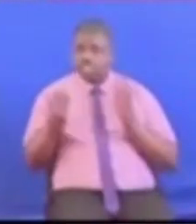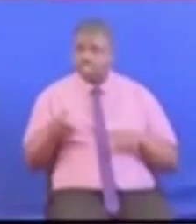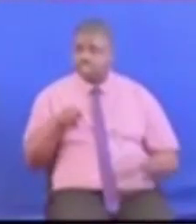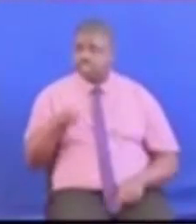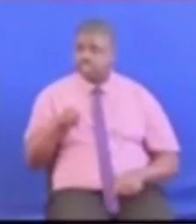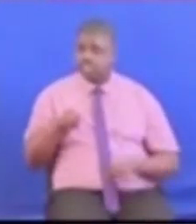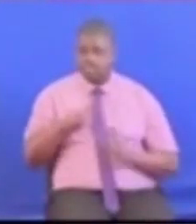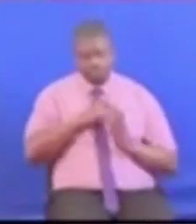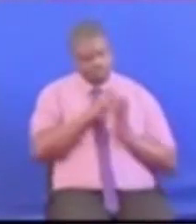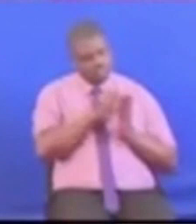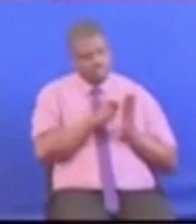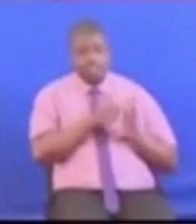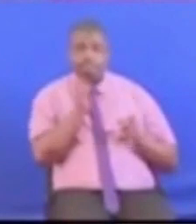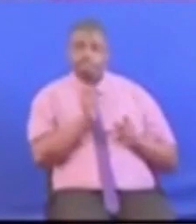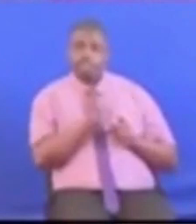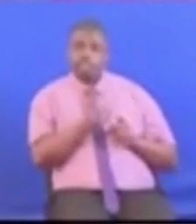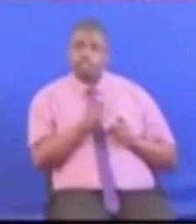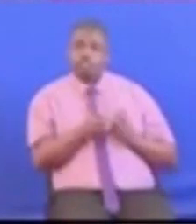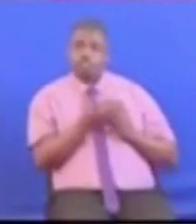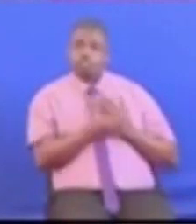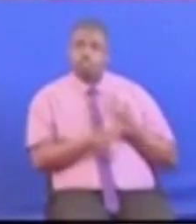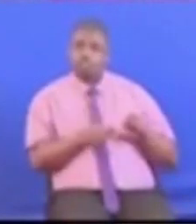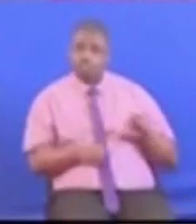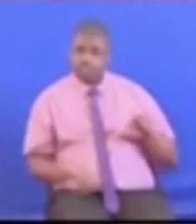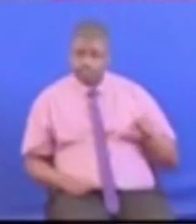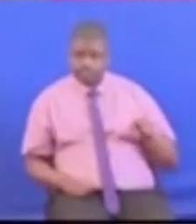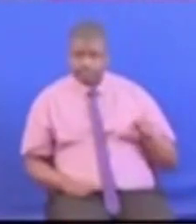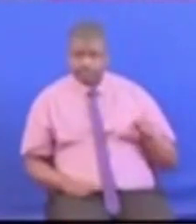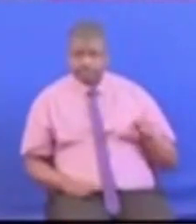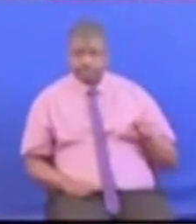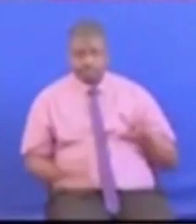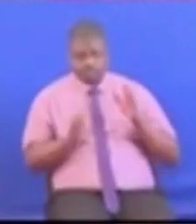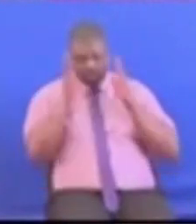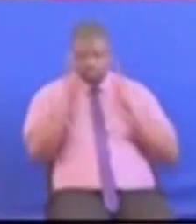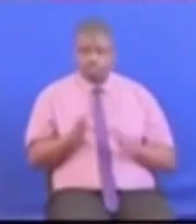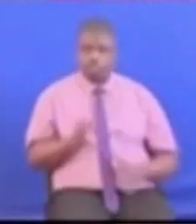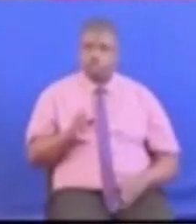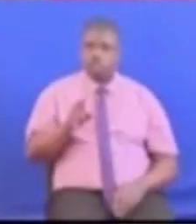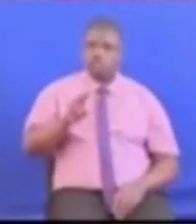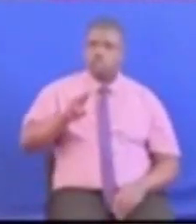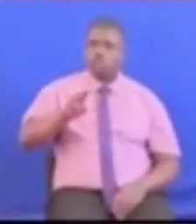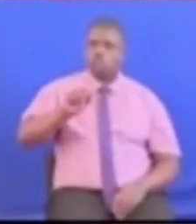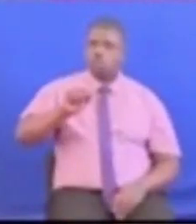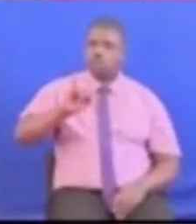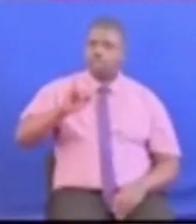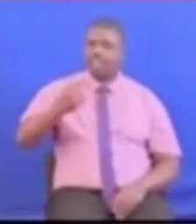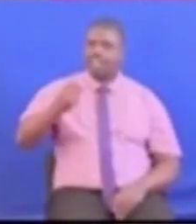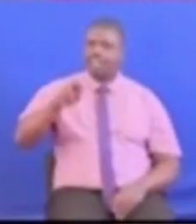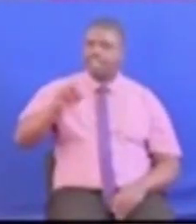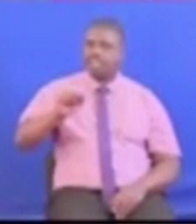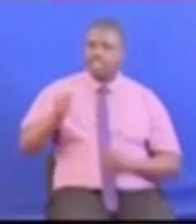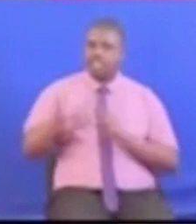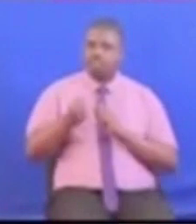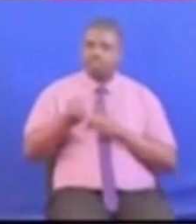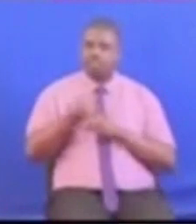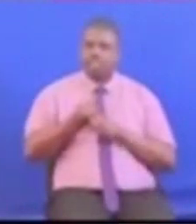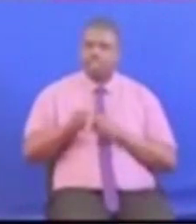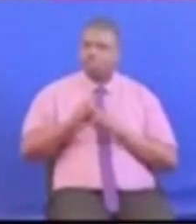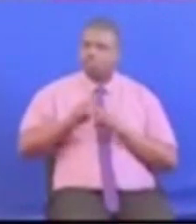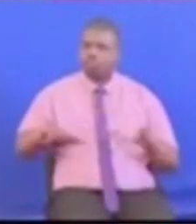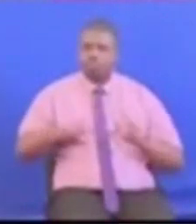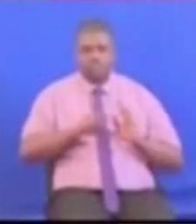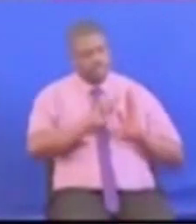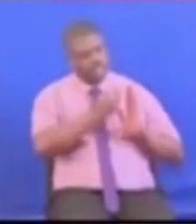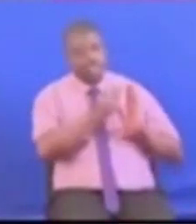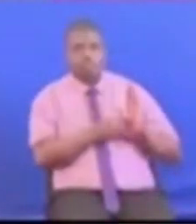lilivyoandika limeweka maneno likimnukuu Mheshimiwa Waitara, jambo alilolifanya linaenda kinyume na